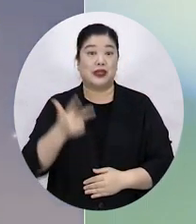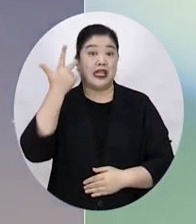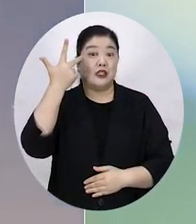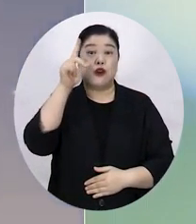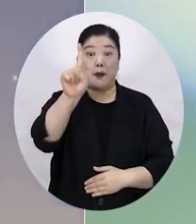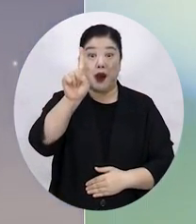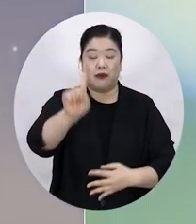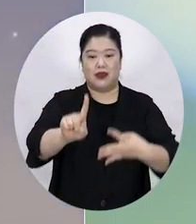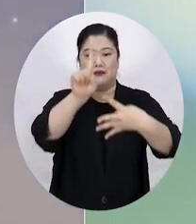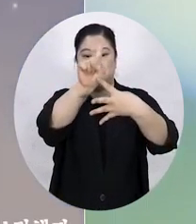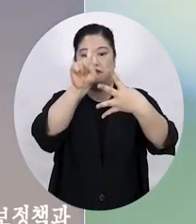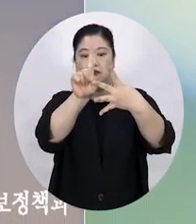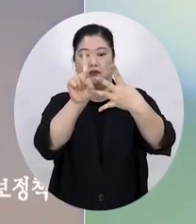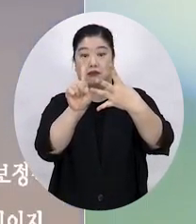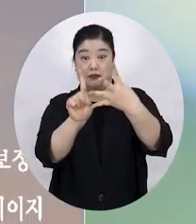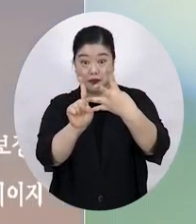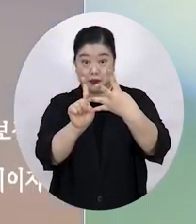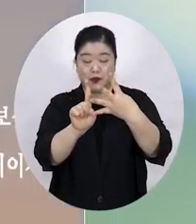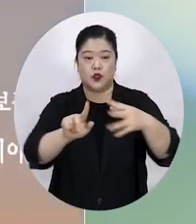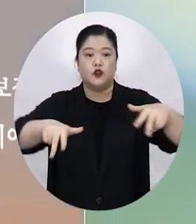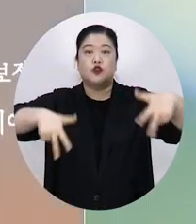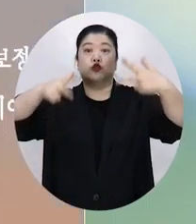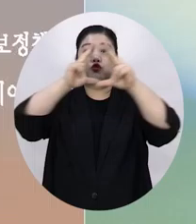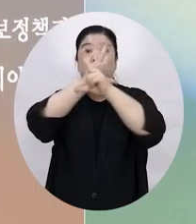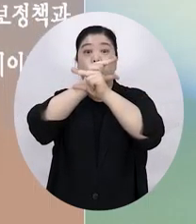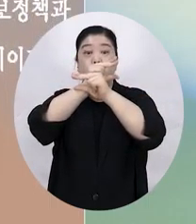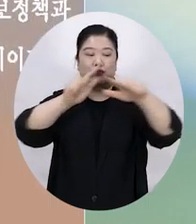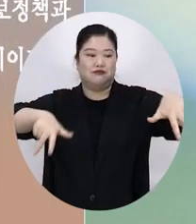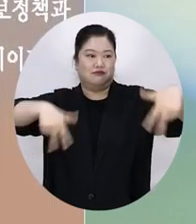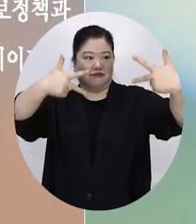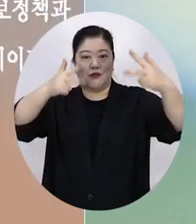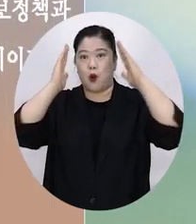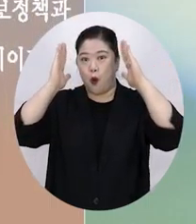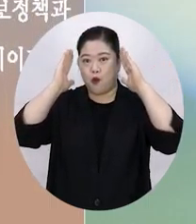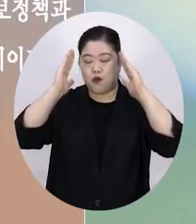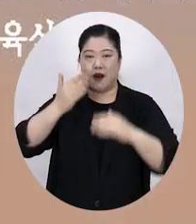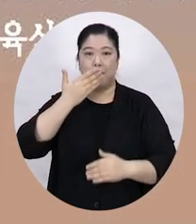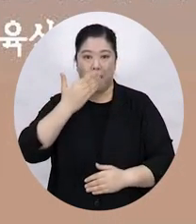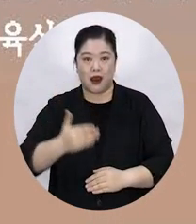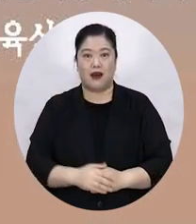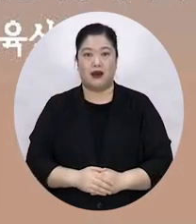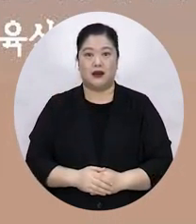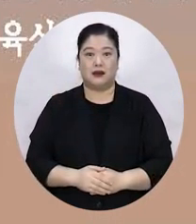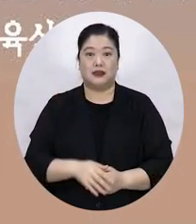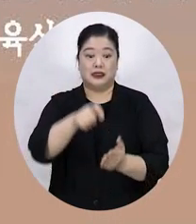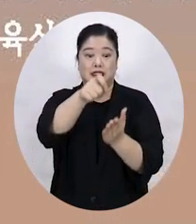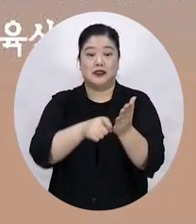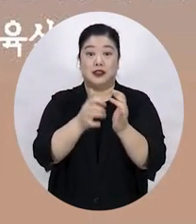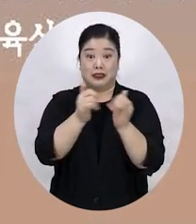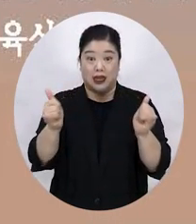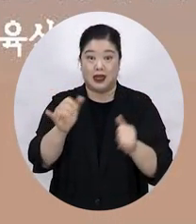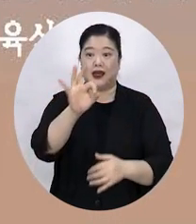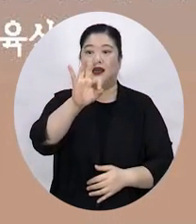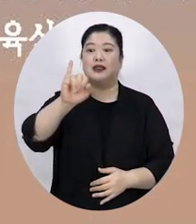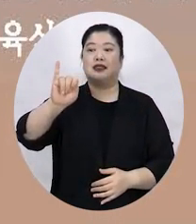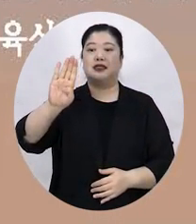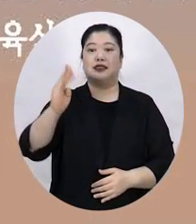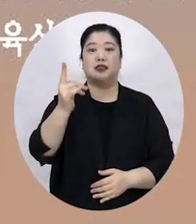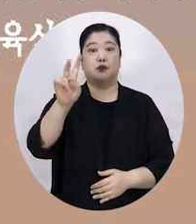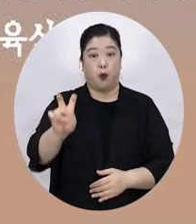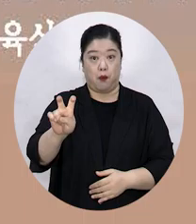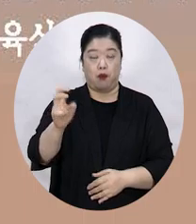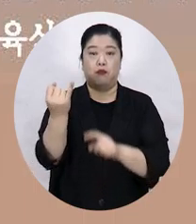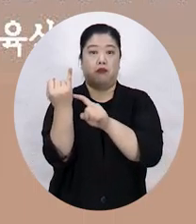주일에 씬 모두 사회로 줌 어플을 통해 온라인으로 강좌가 운영되며 영화 여자를 마라 다해 저자 이봄